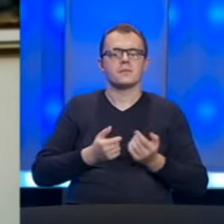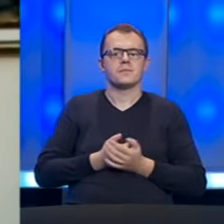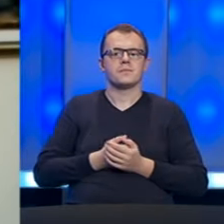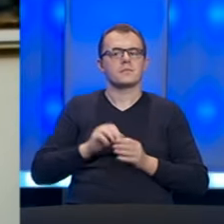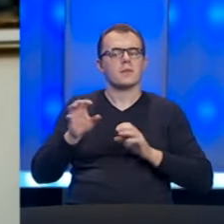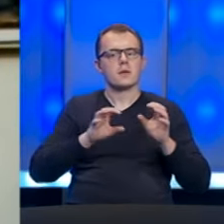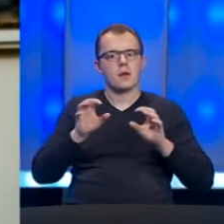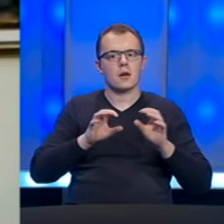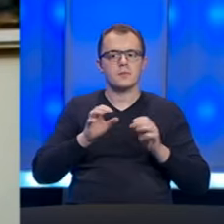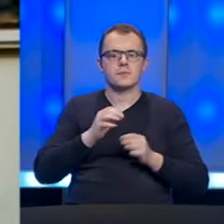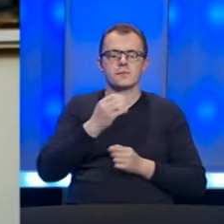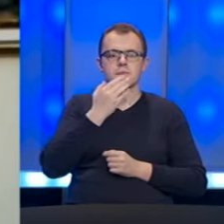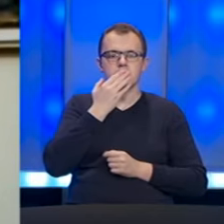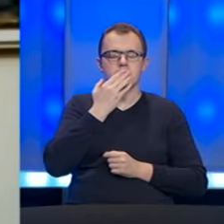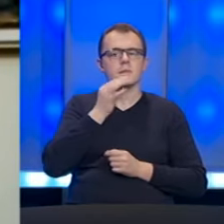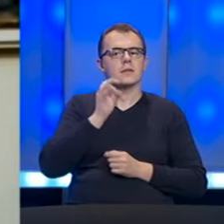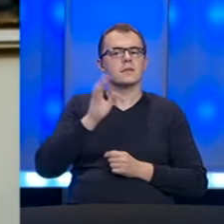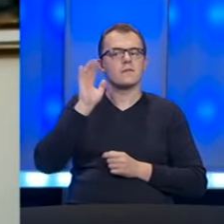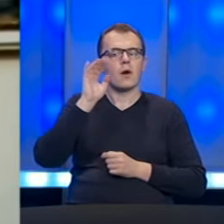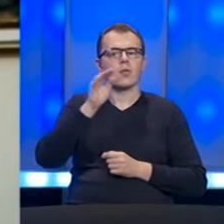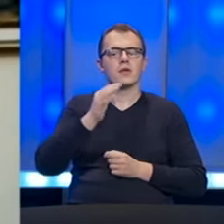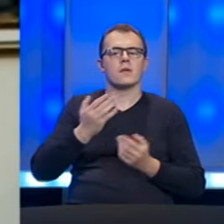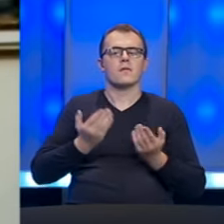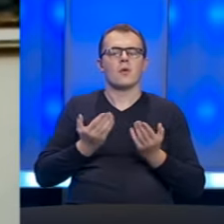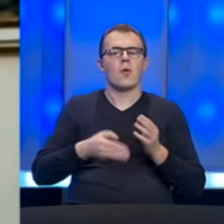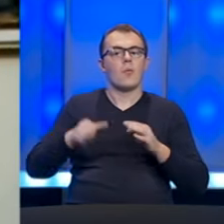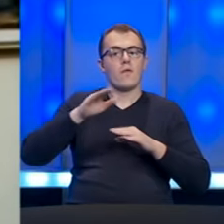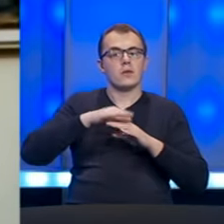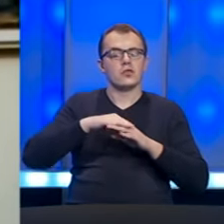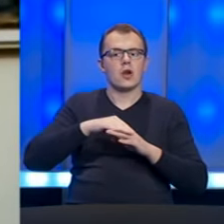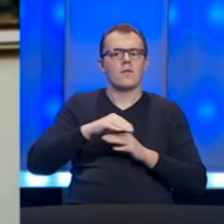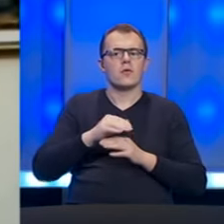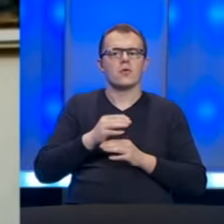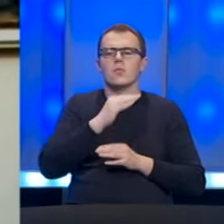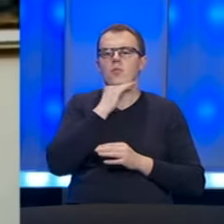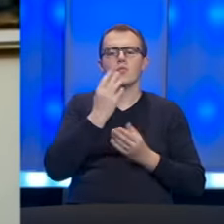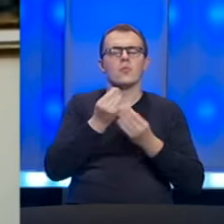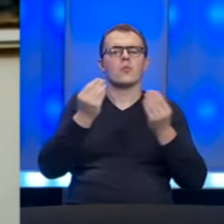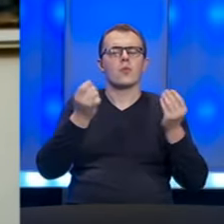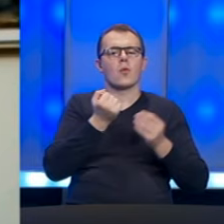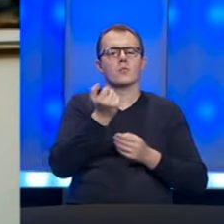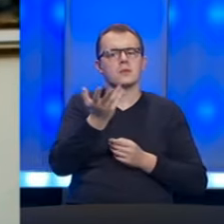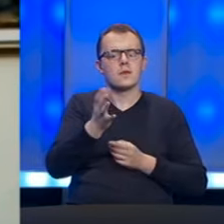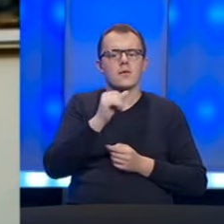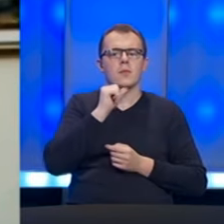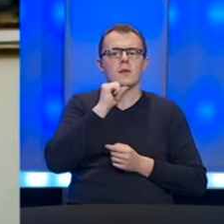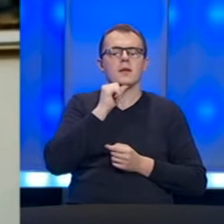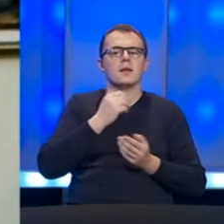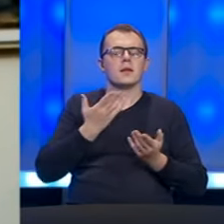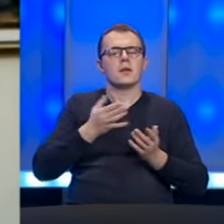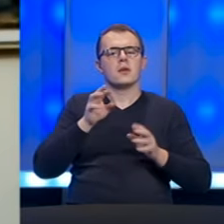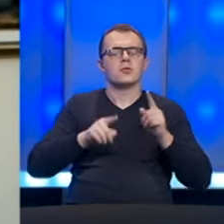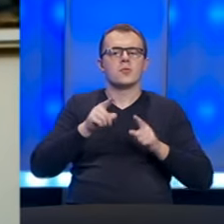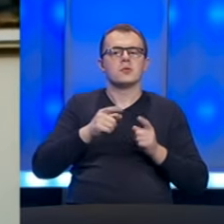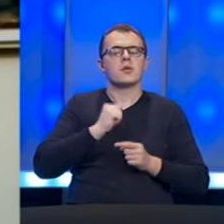otkazi radnika se svakodnevno povećavaju enormnom cifrom i s obzirom